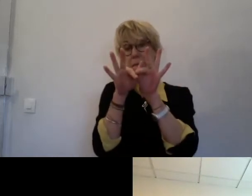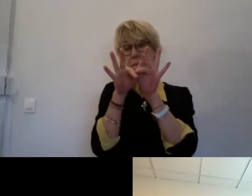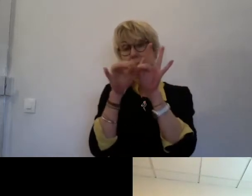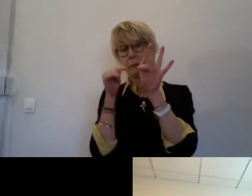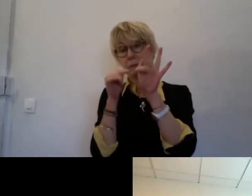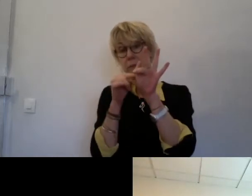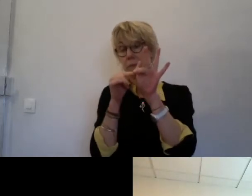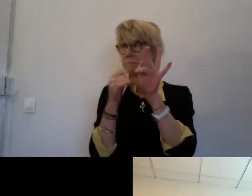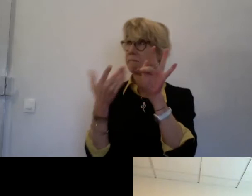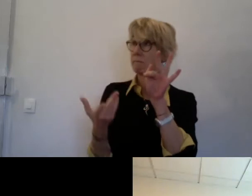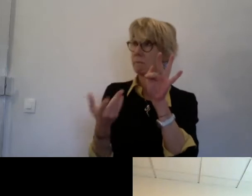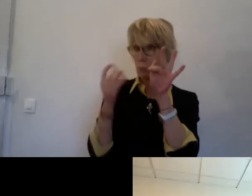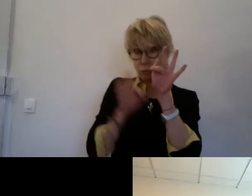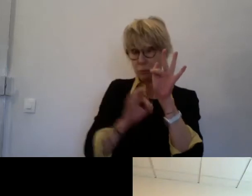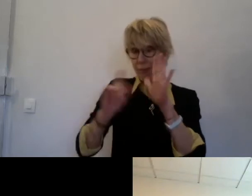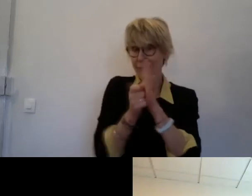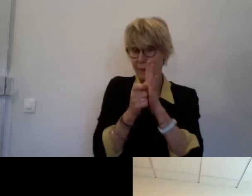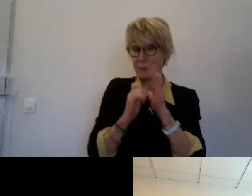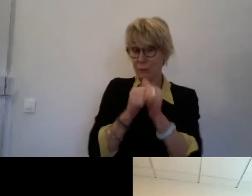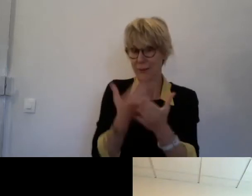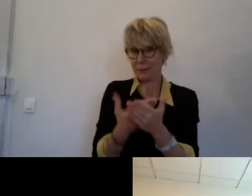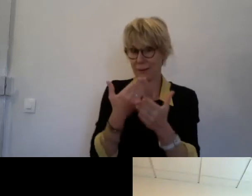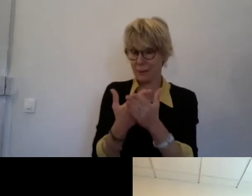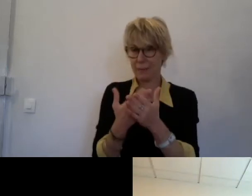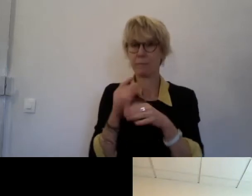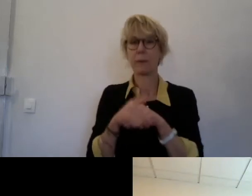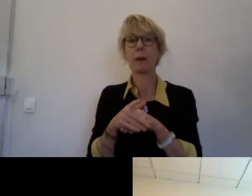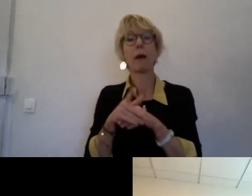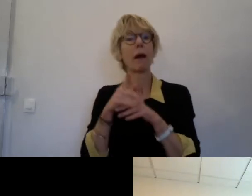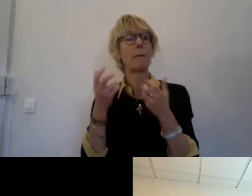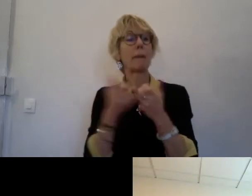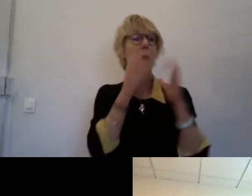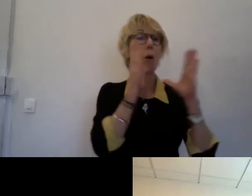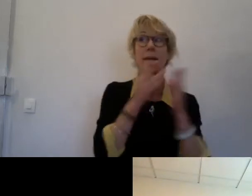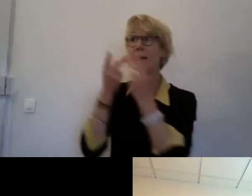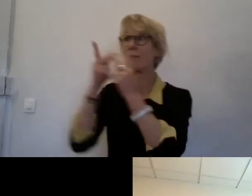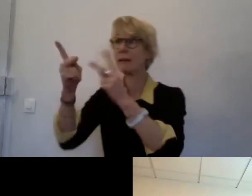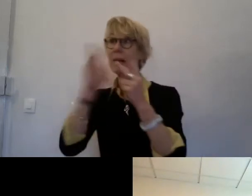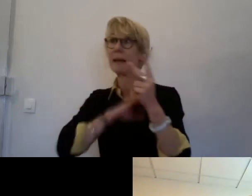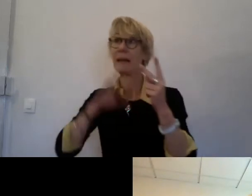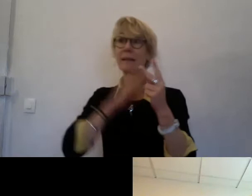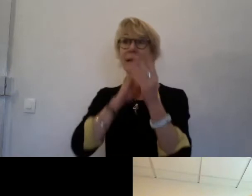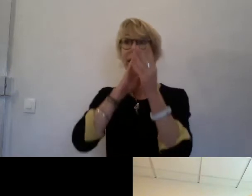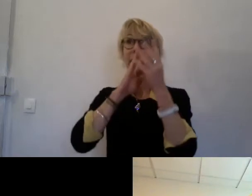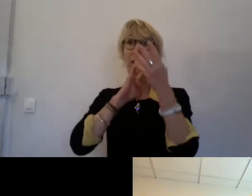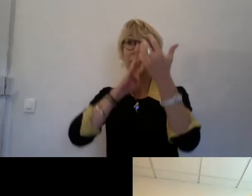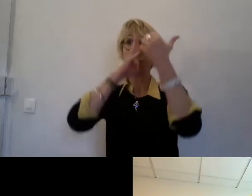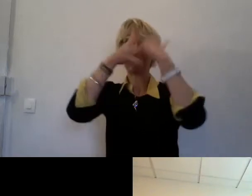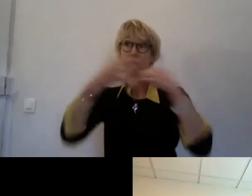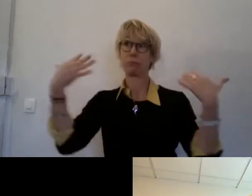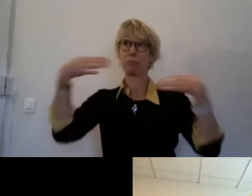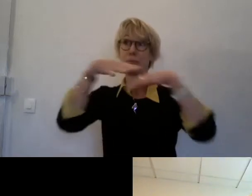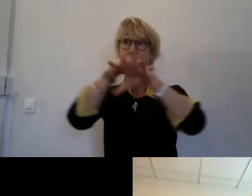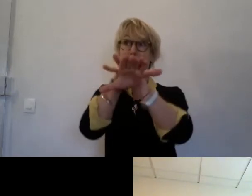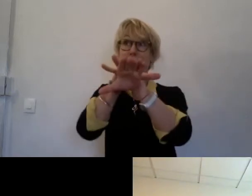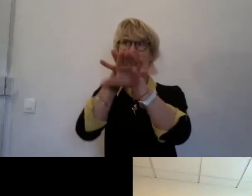à ce moment-là. La porosité entre l'hôpital et la ville il y a la culture est majeure pour